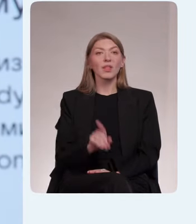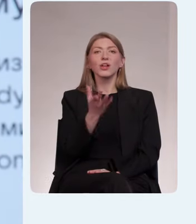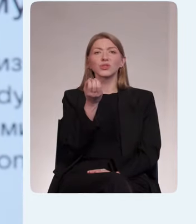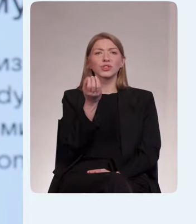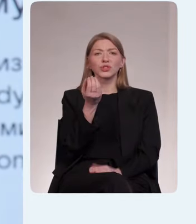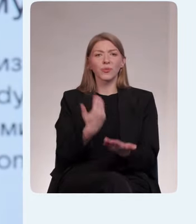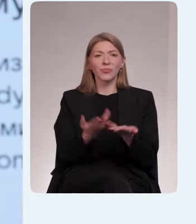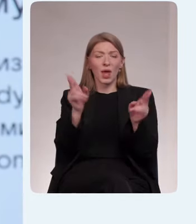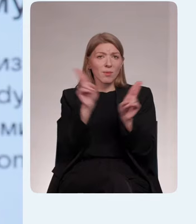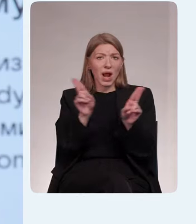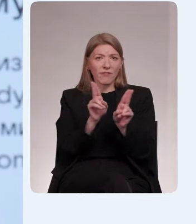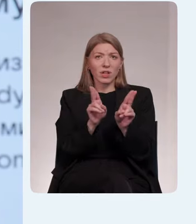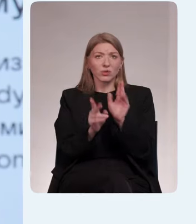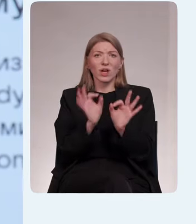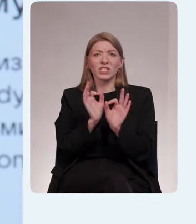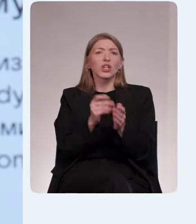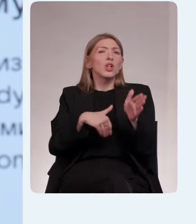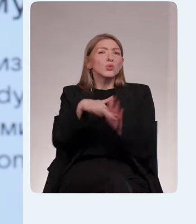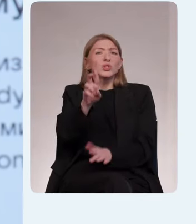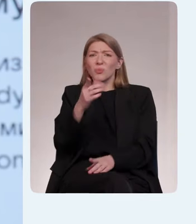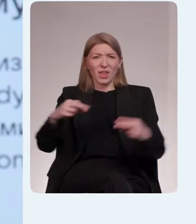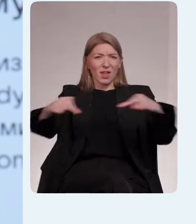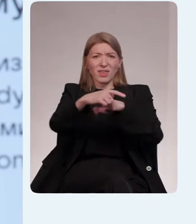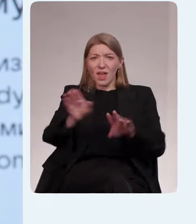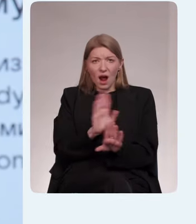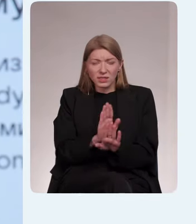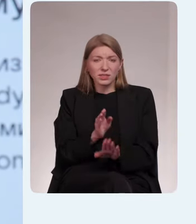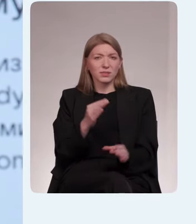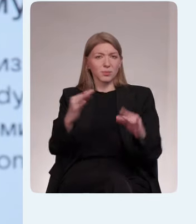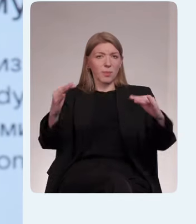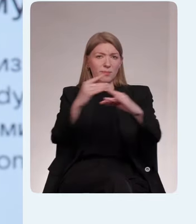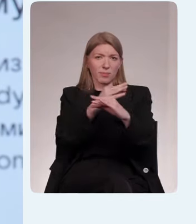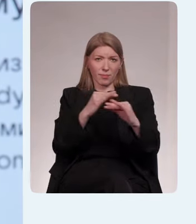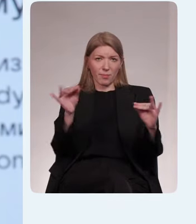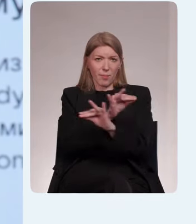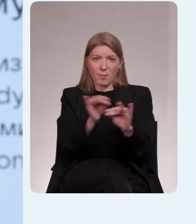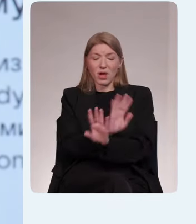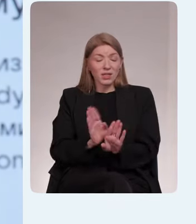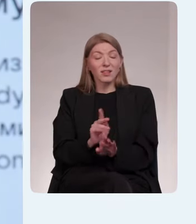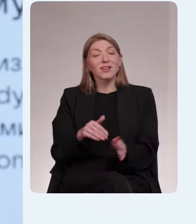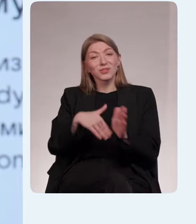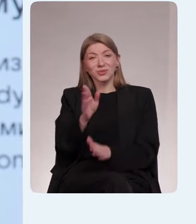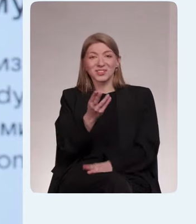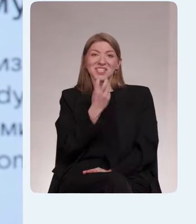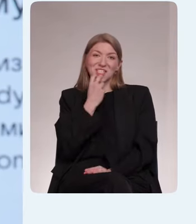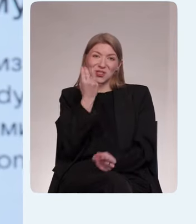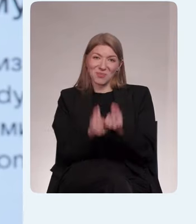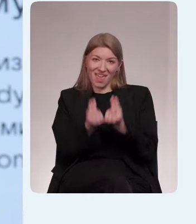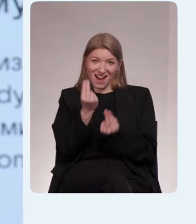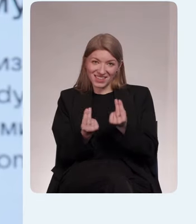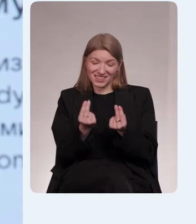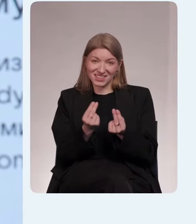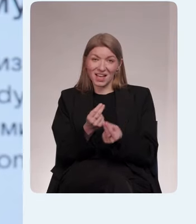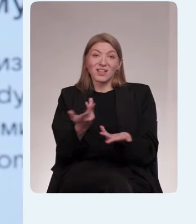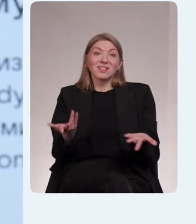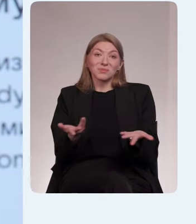ну, желательно, конечно, не ходить во время выступления, не разговаривать, слушать внимательно, смеяться, быть лапочками, но это уж как пойдет.